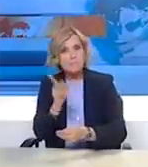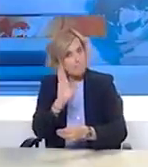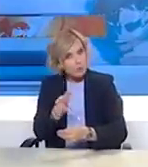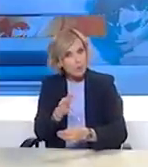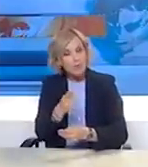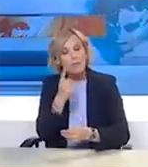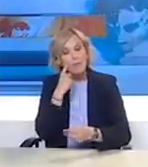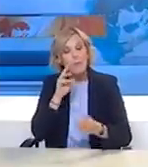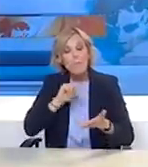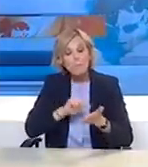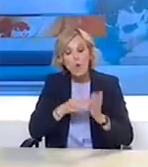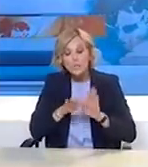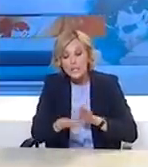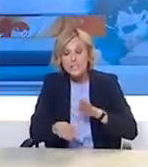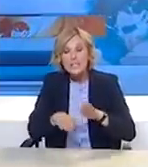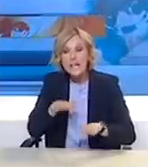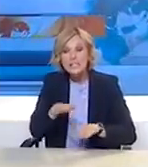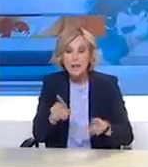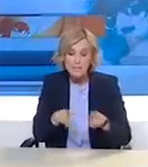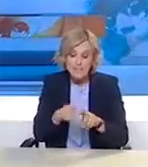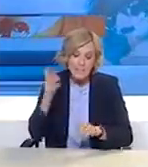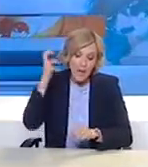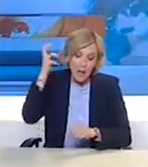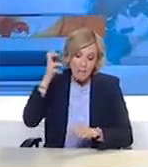υπό το προσεκτικό περιβάλλον μιας επιστημονικής έρευνας.